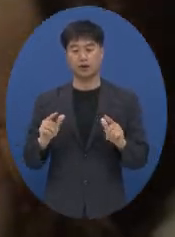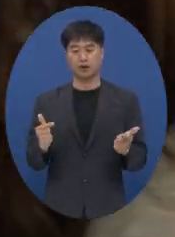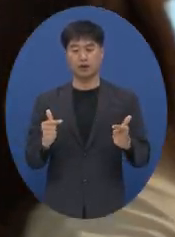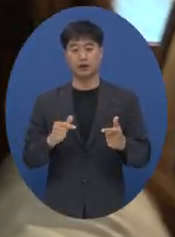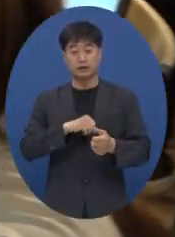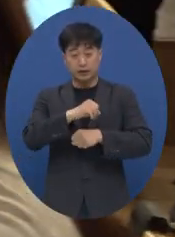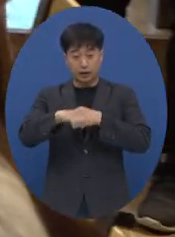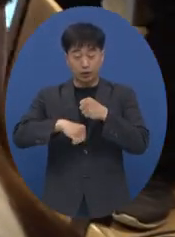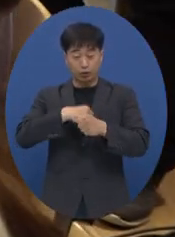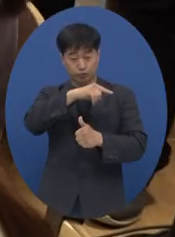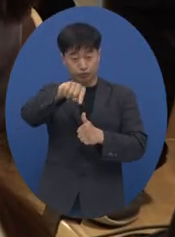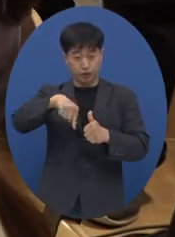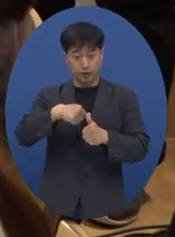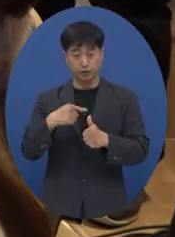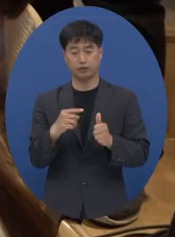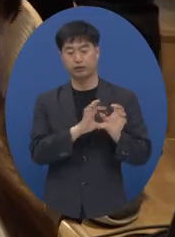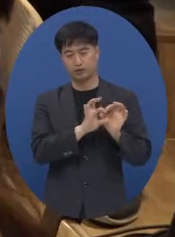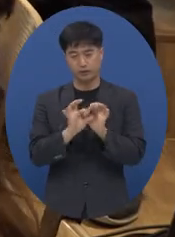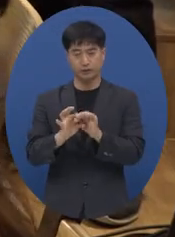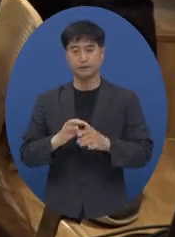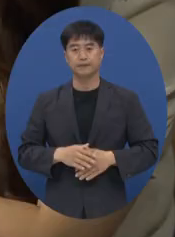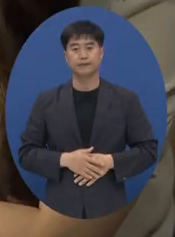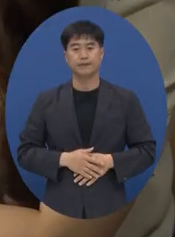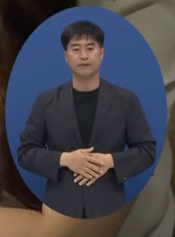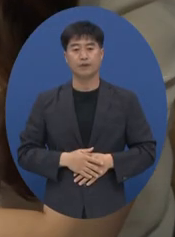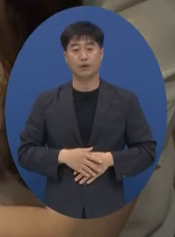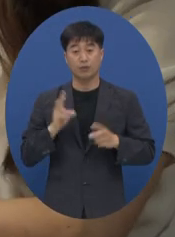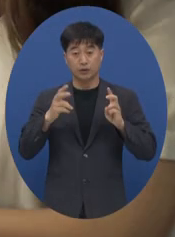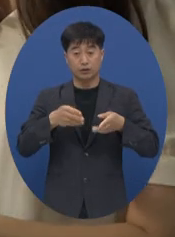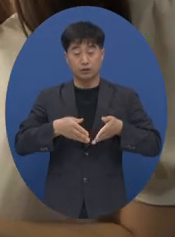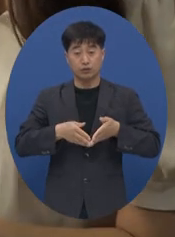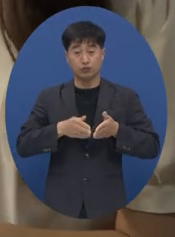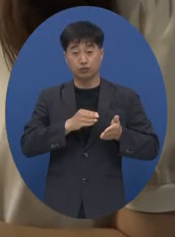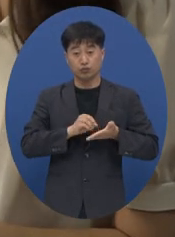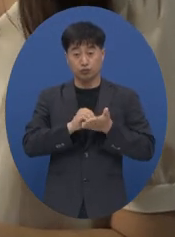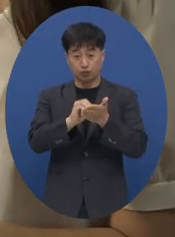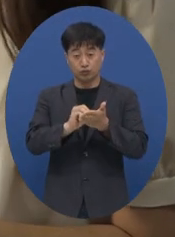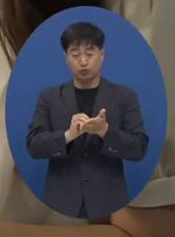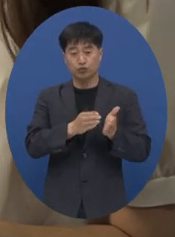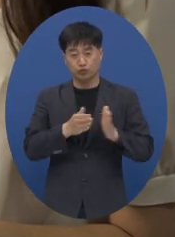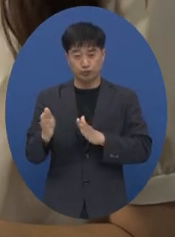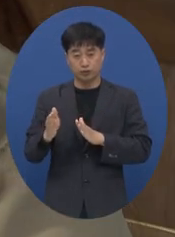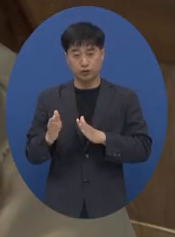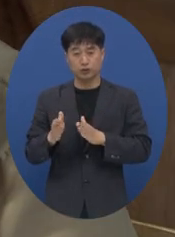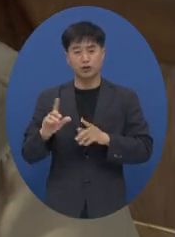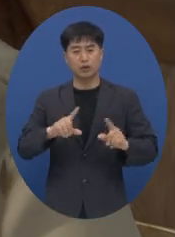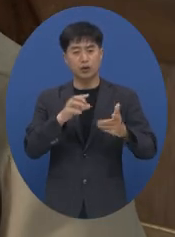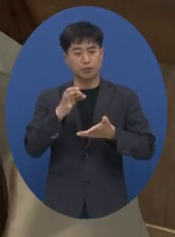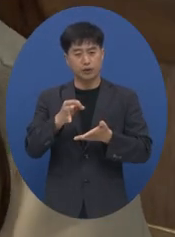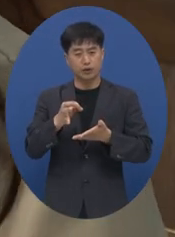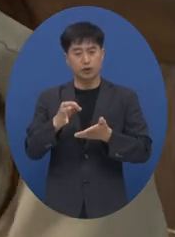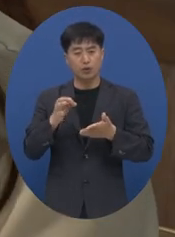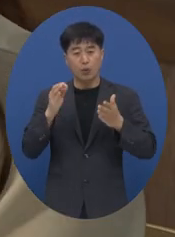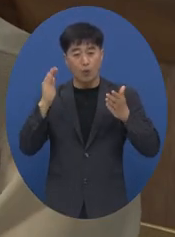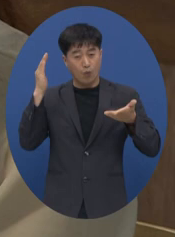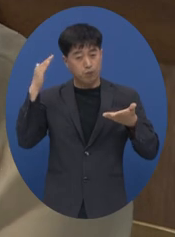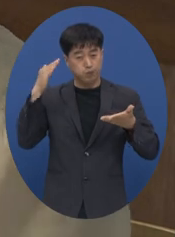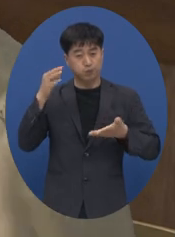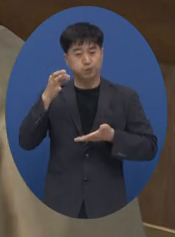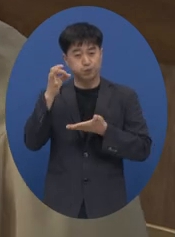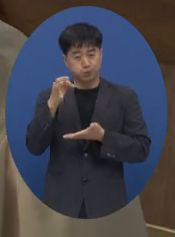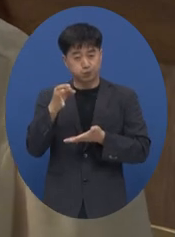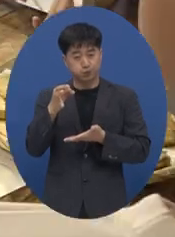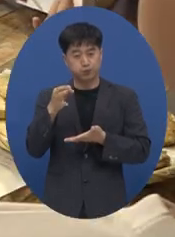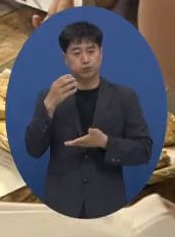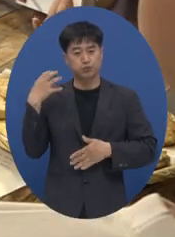벗고 자유로운 분위기 속에서 진행됐습니다. 취업 준비 기간 동안 발생하는 생활비와 학자금 부담, 청년과 기업의 눈높이가